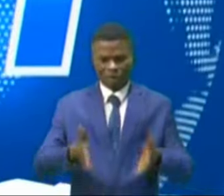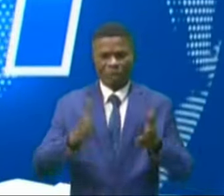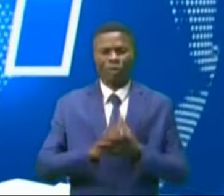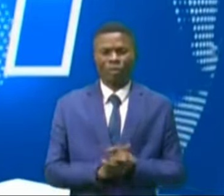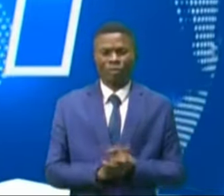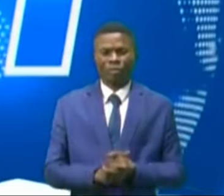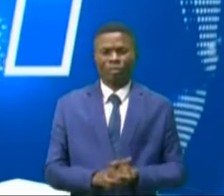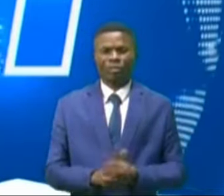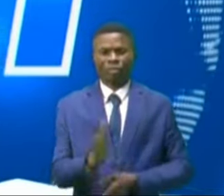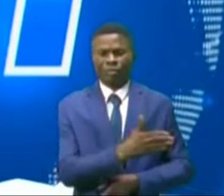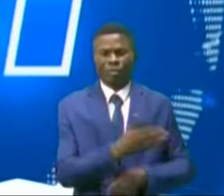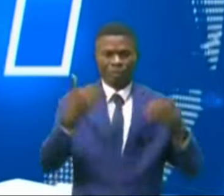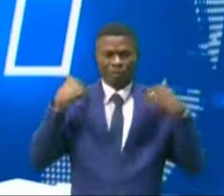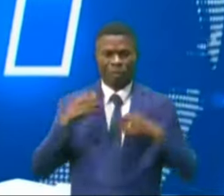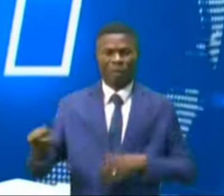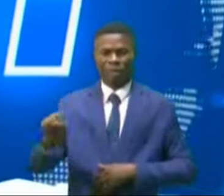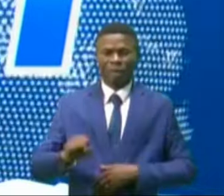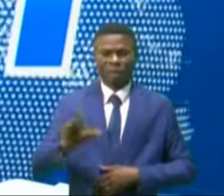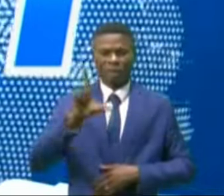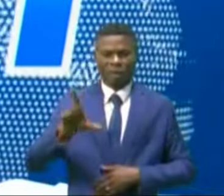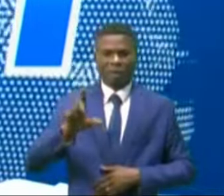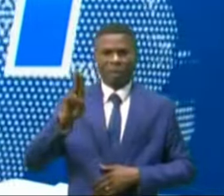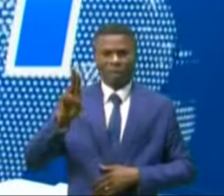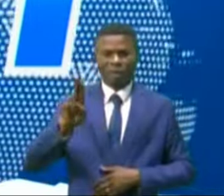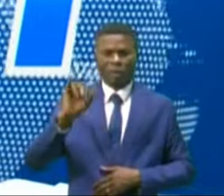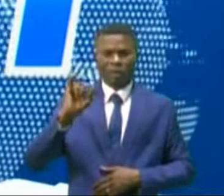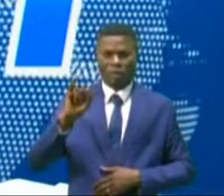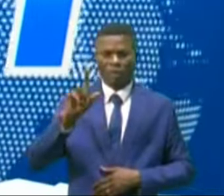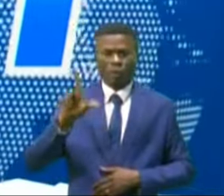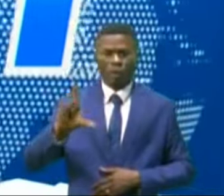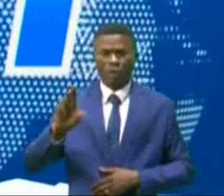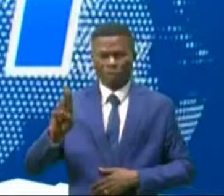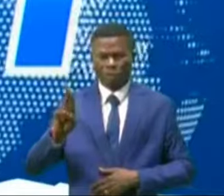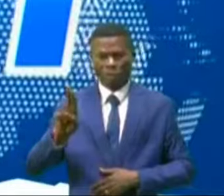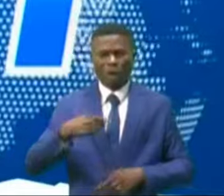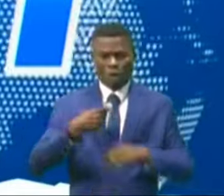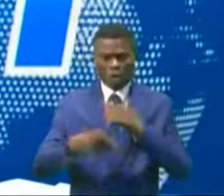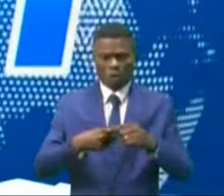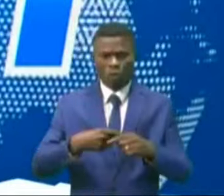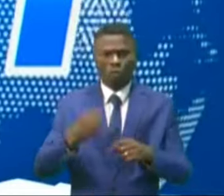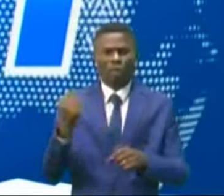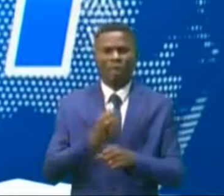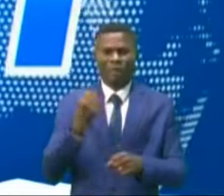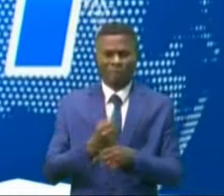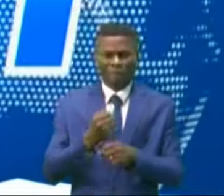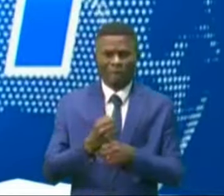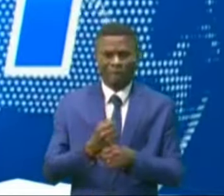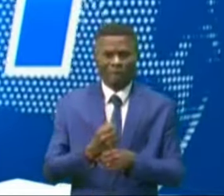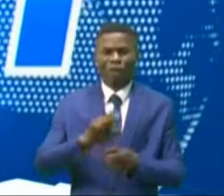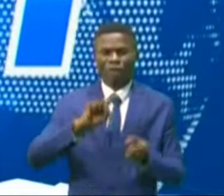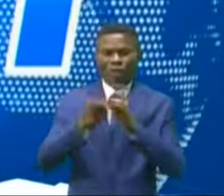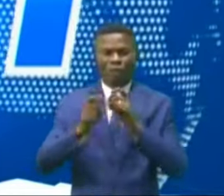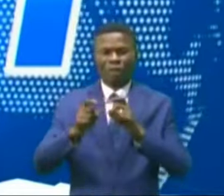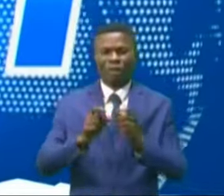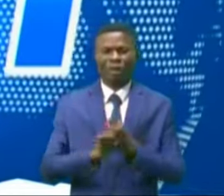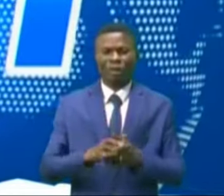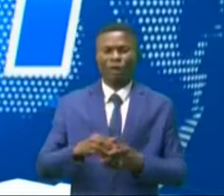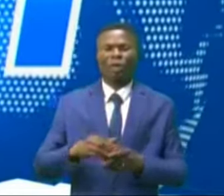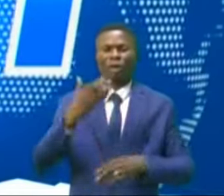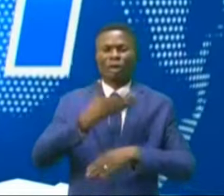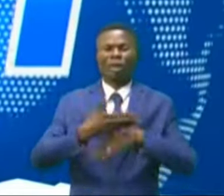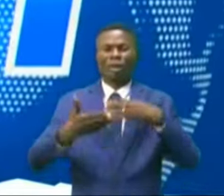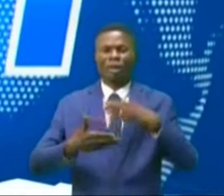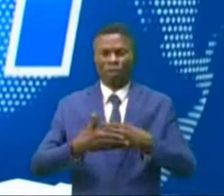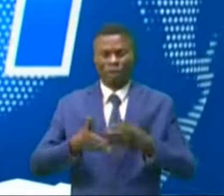La chef de secteur de l'Huilou dans la province du Lualaba vient de lancer les travaux de modernisation des